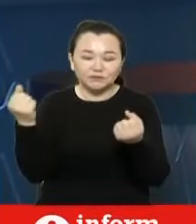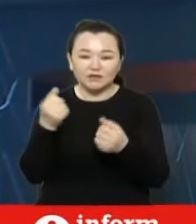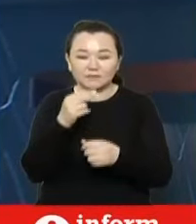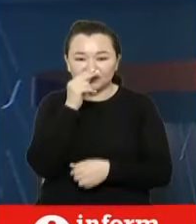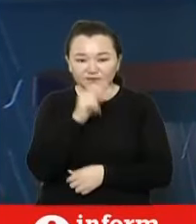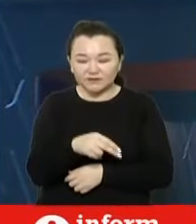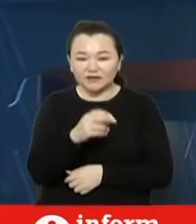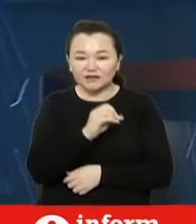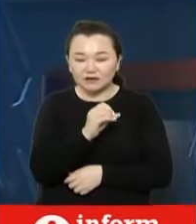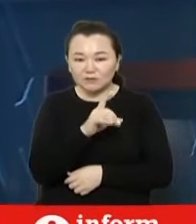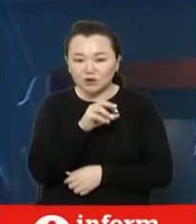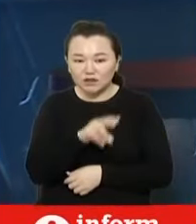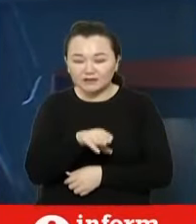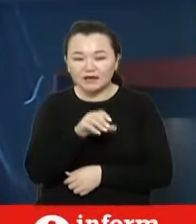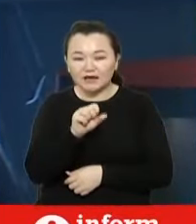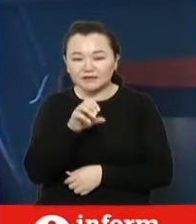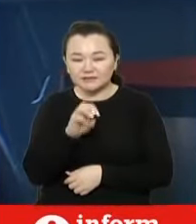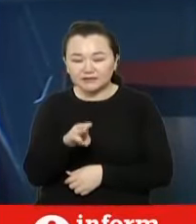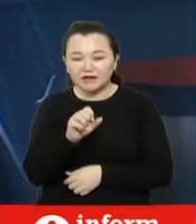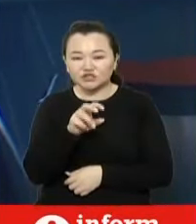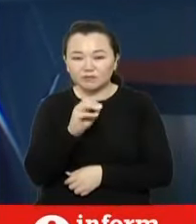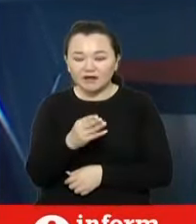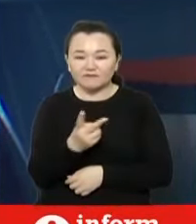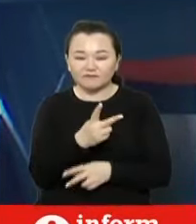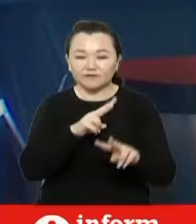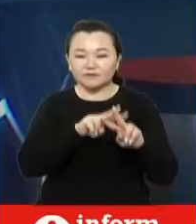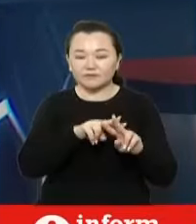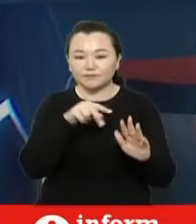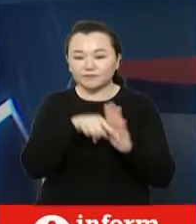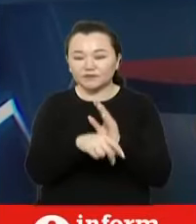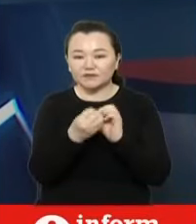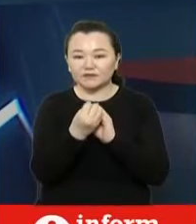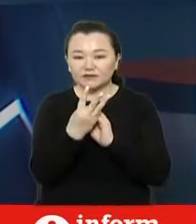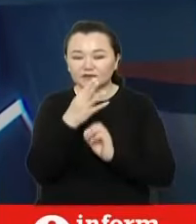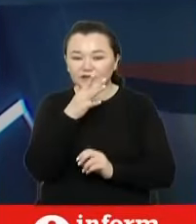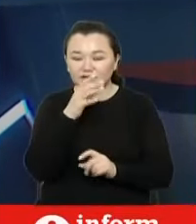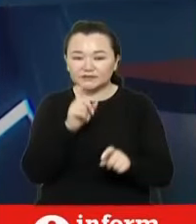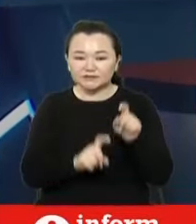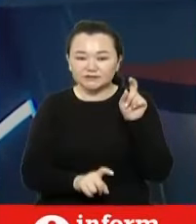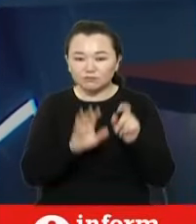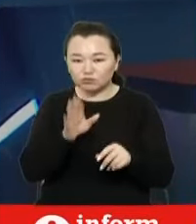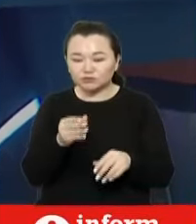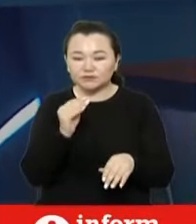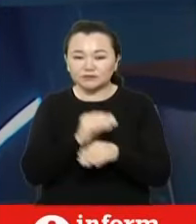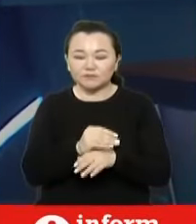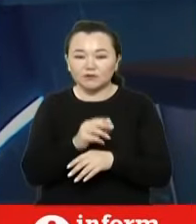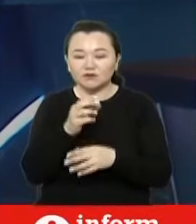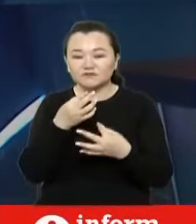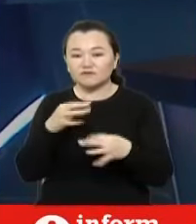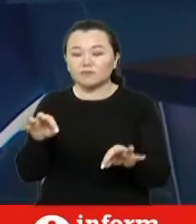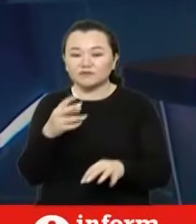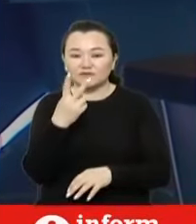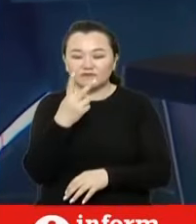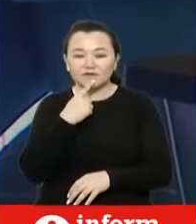танылған Ерболат Тұранов пен Әсет Әшірбаевты абақтыда 13 жыл отыратын болды. Оған қоса бостандыққа жіберілген